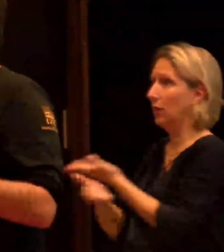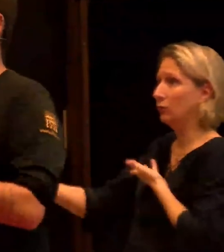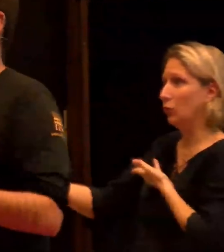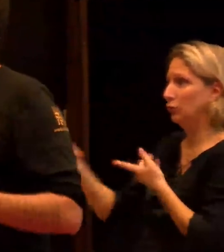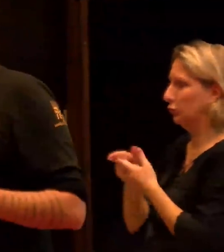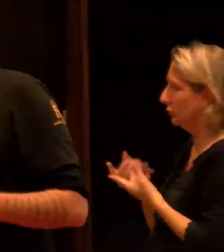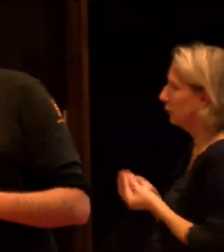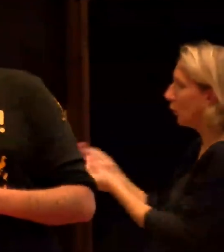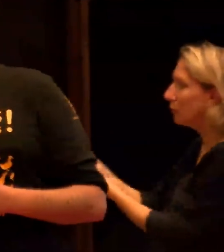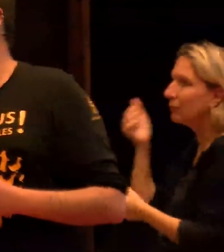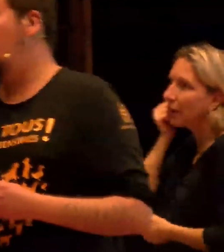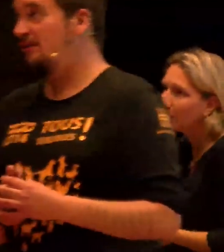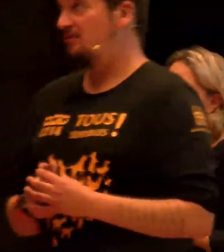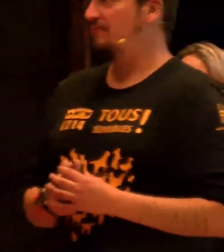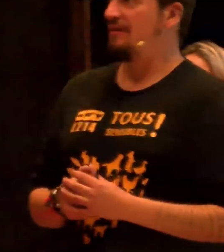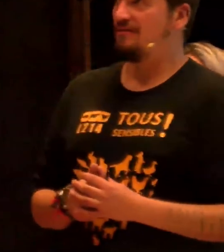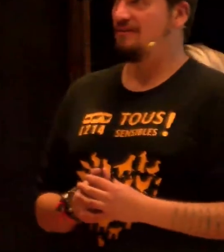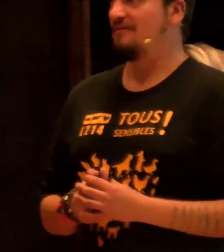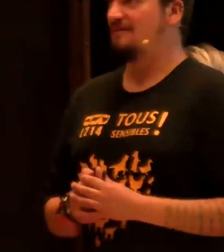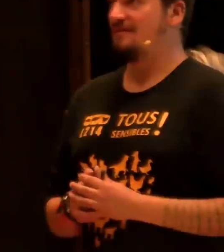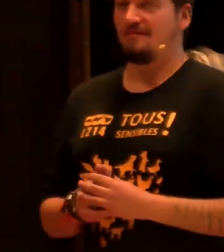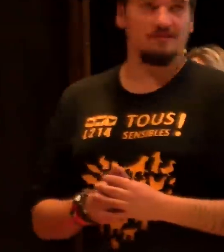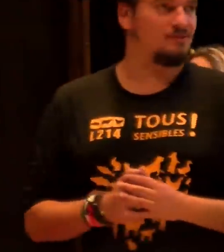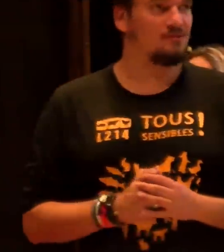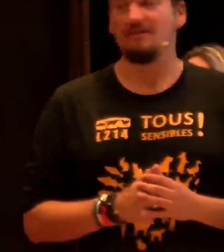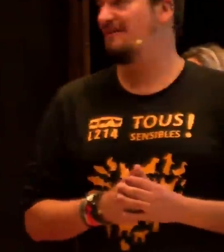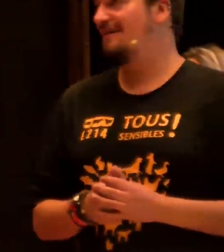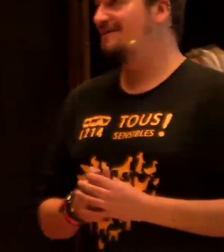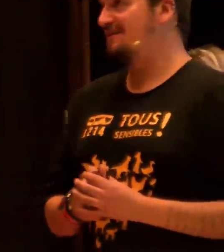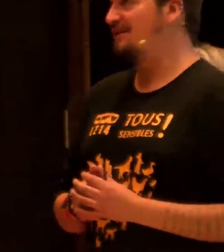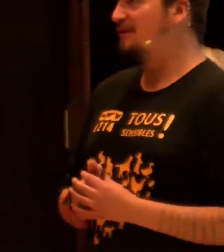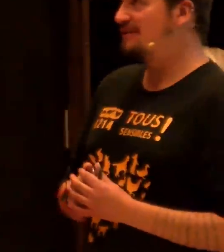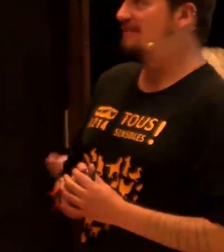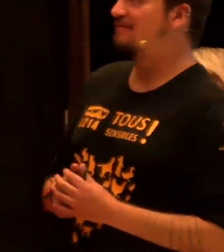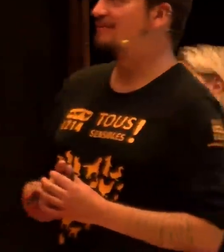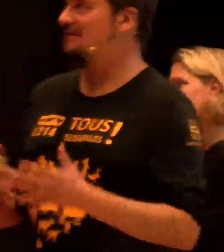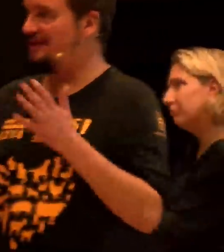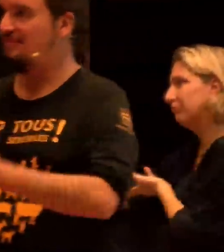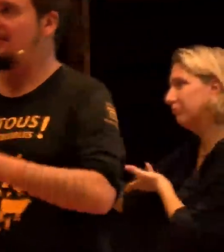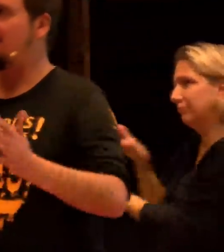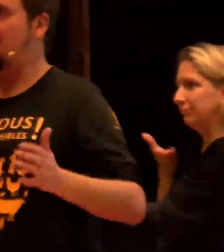un sandwich. On s'adapte selon les régions. Voilà aussi, c'est toujours un exercice sympathique de s'adapter aux